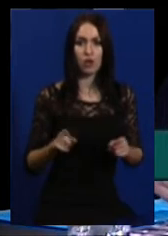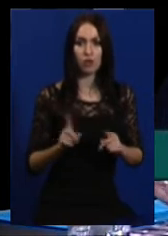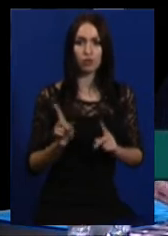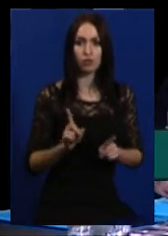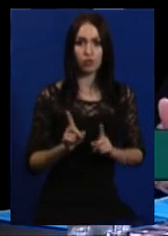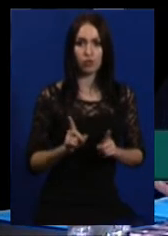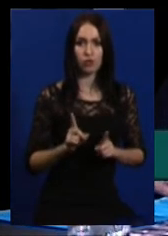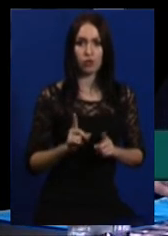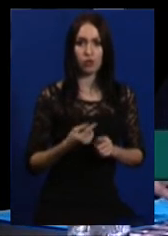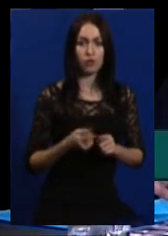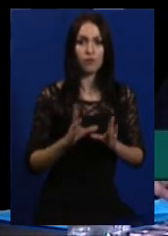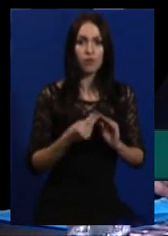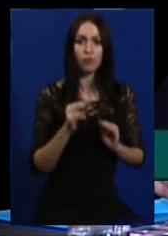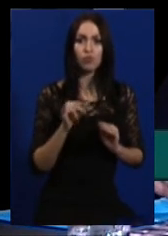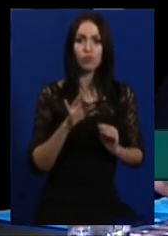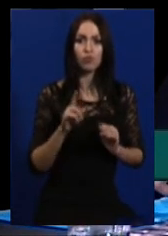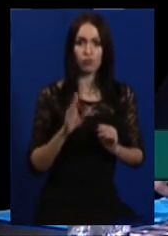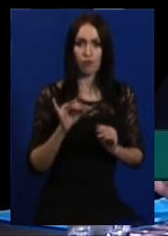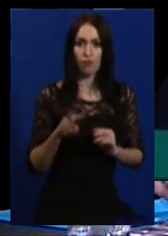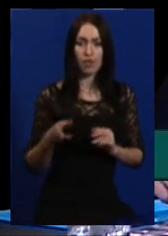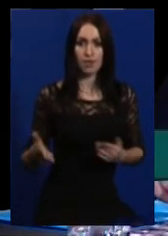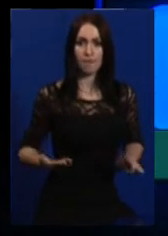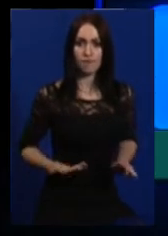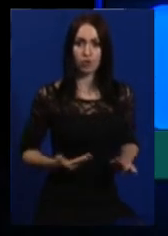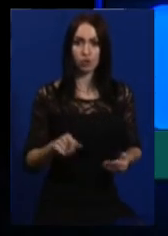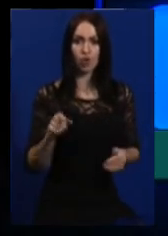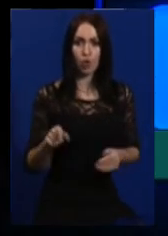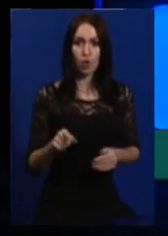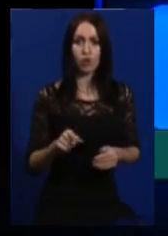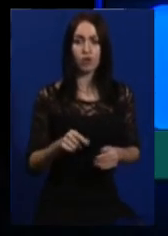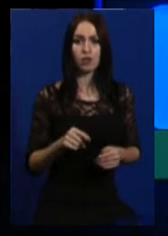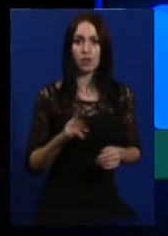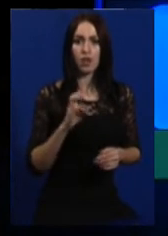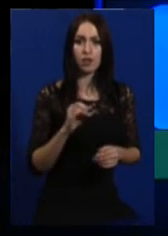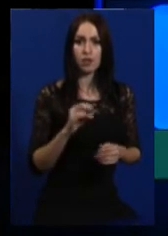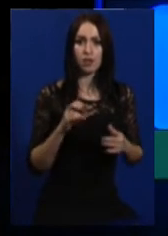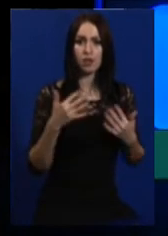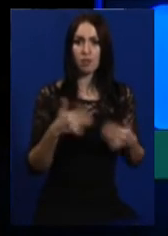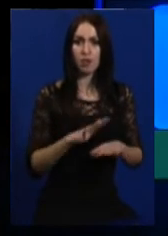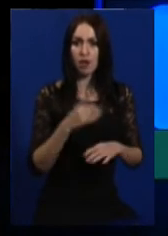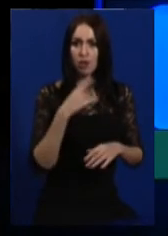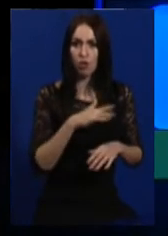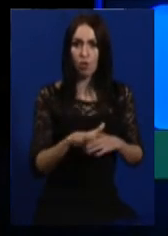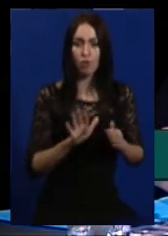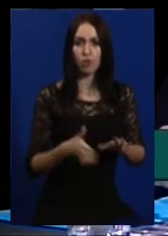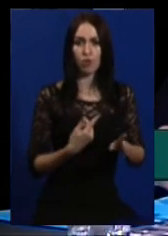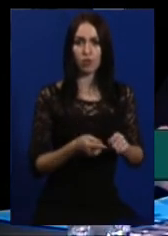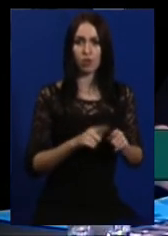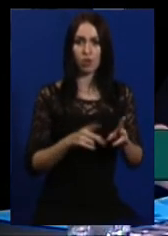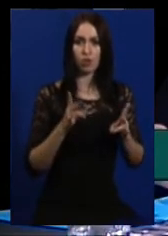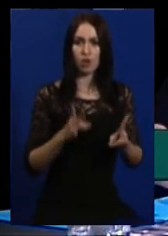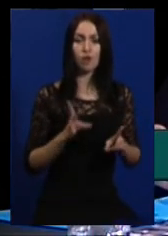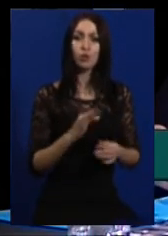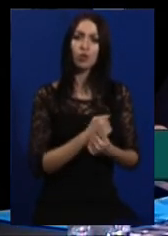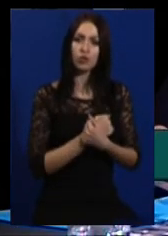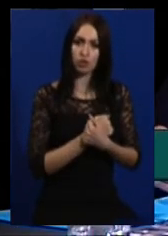это вообще чудо что в один выжил он не истек кровью после такой травмы ну к